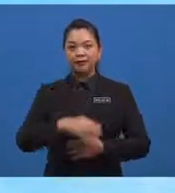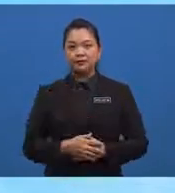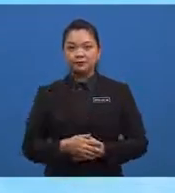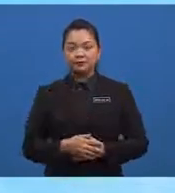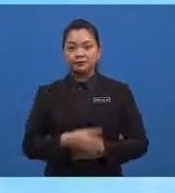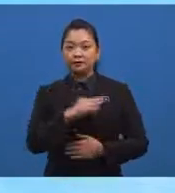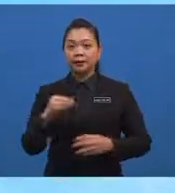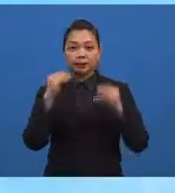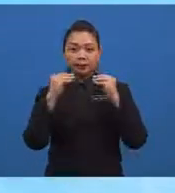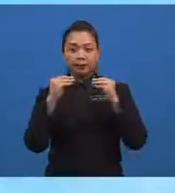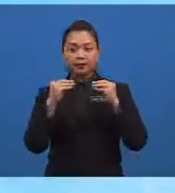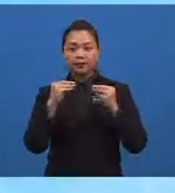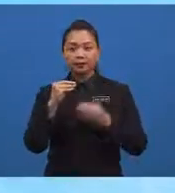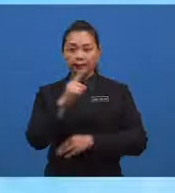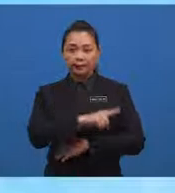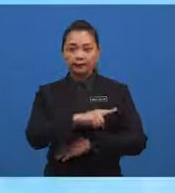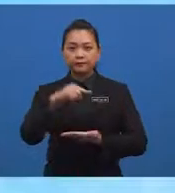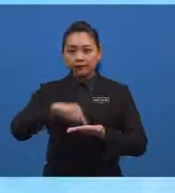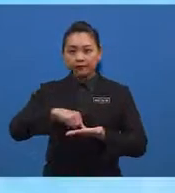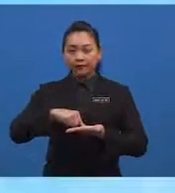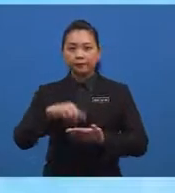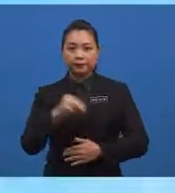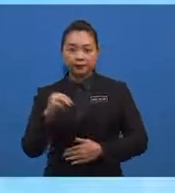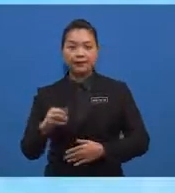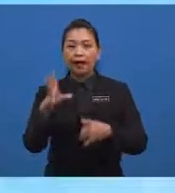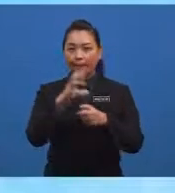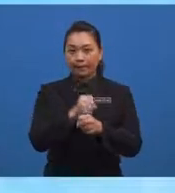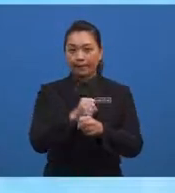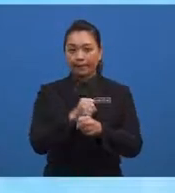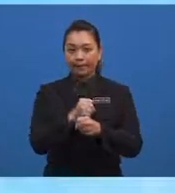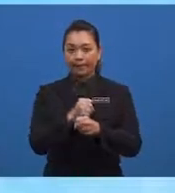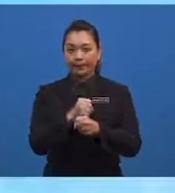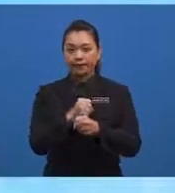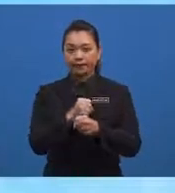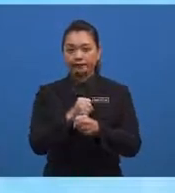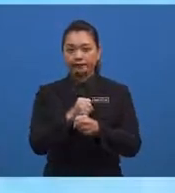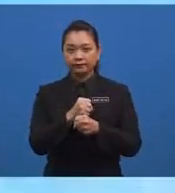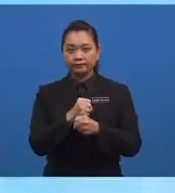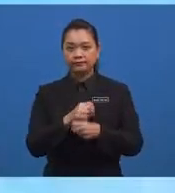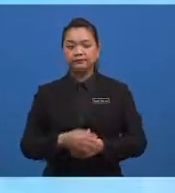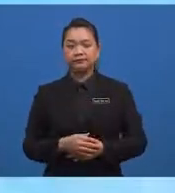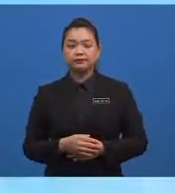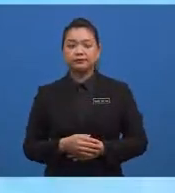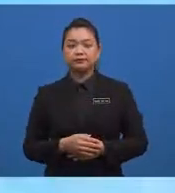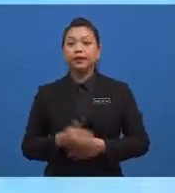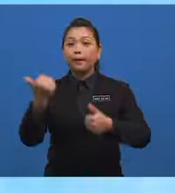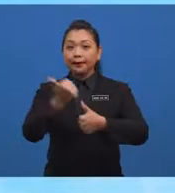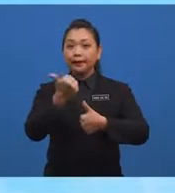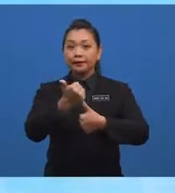dan pembelajaran pada kali ini, murid-murid dapat pertama